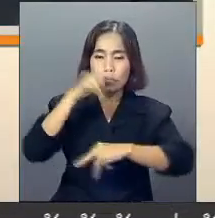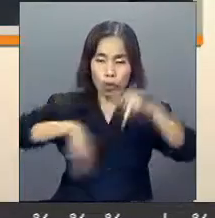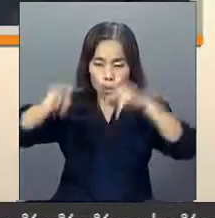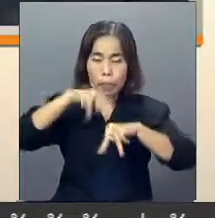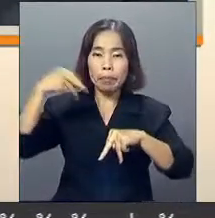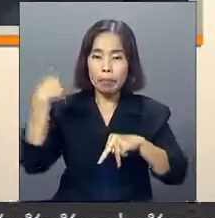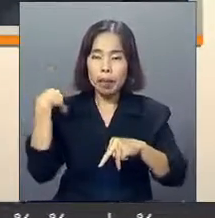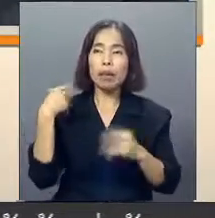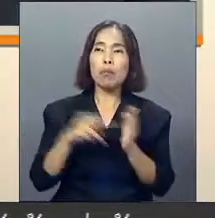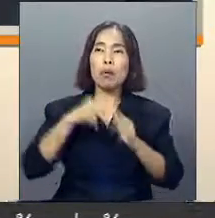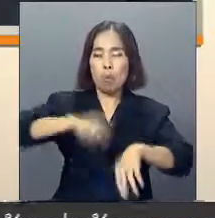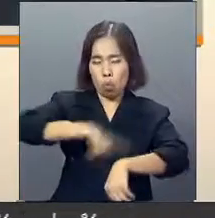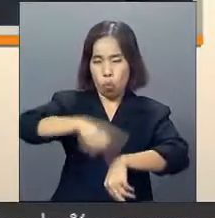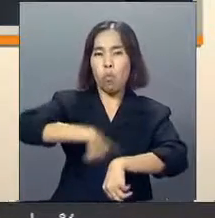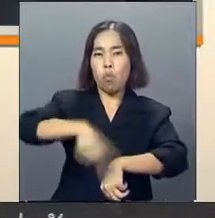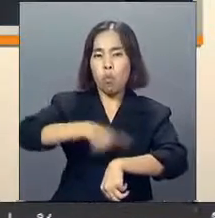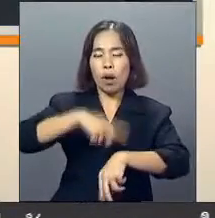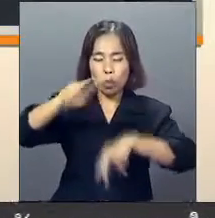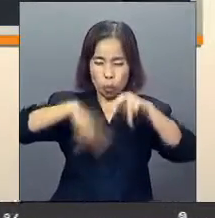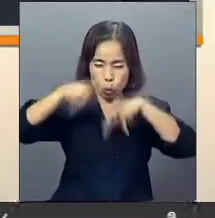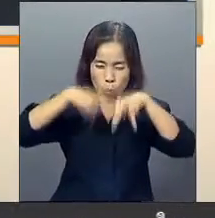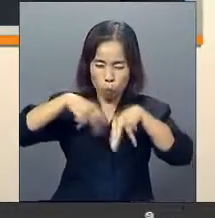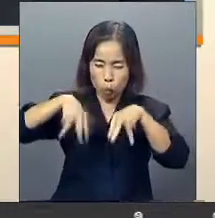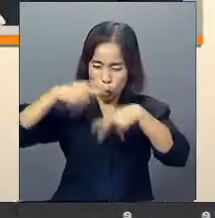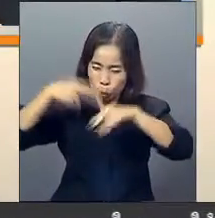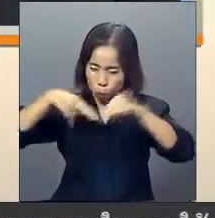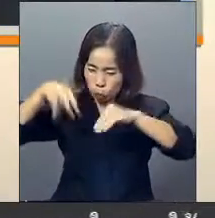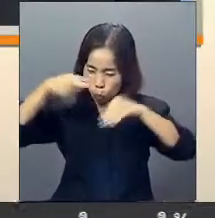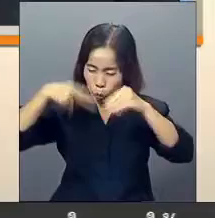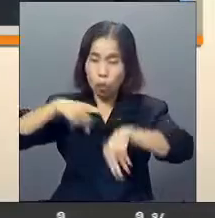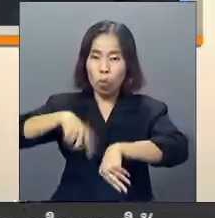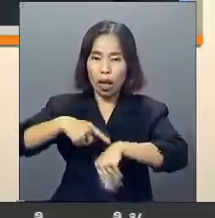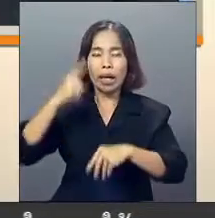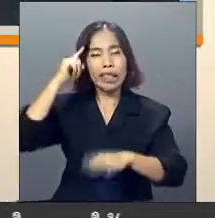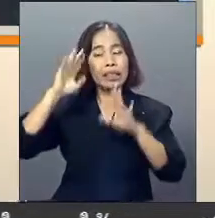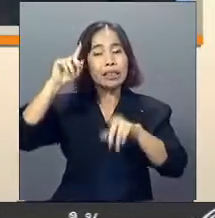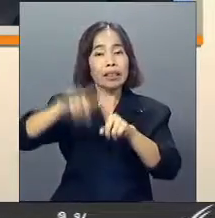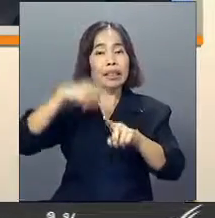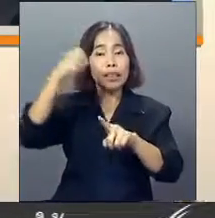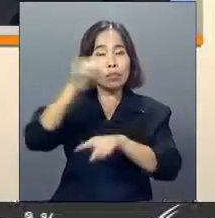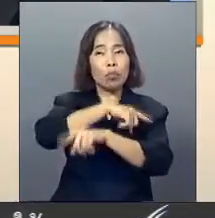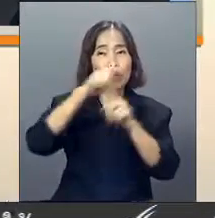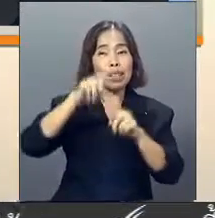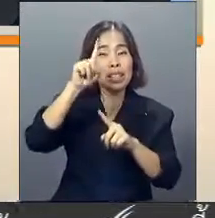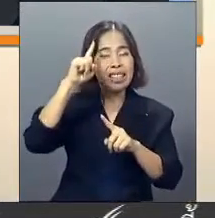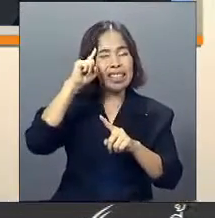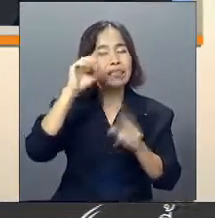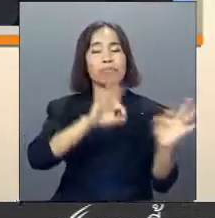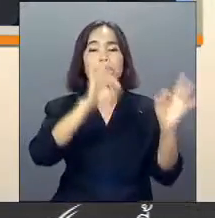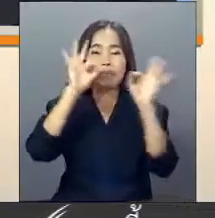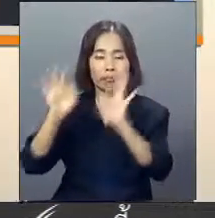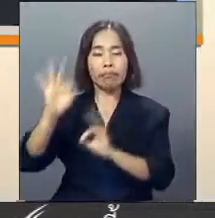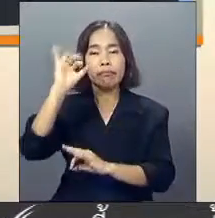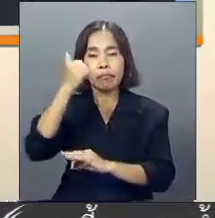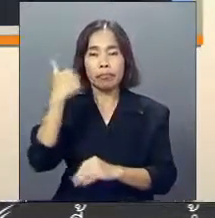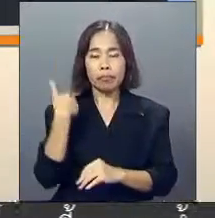้วก็ใช้เวลาในการตรดสอบนานมากขึนด้วยหนึ่ตุลาคมที่จะมีการช่วยเหลือนั้นอาจจะลาช้าออกไปหรอไม่